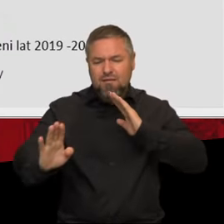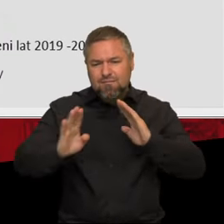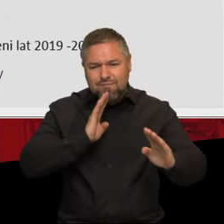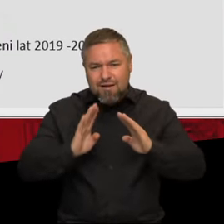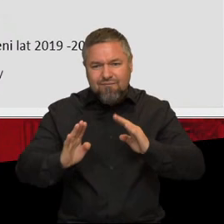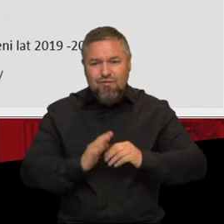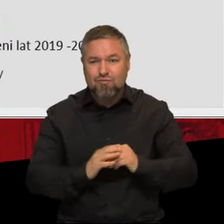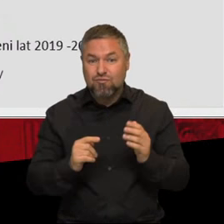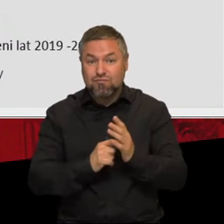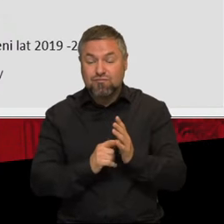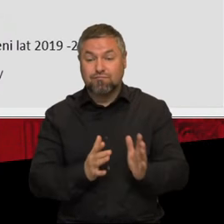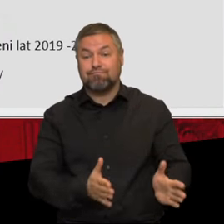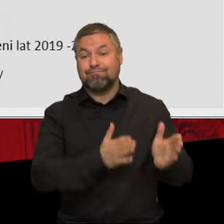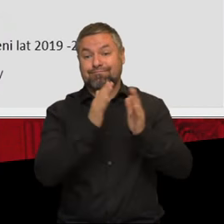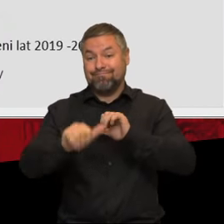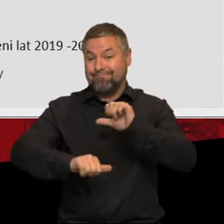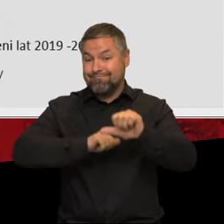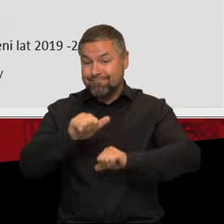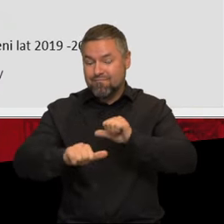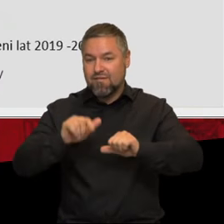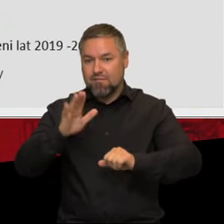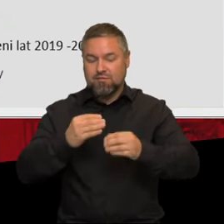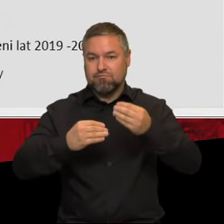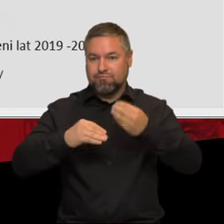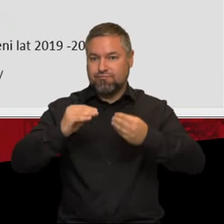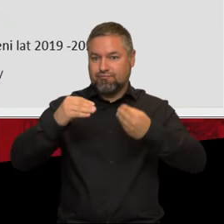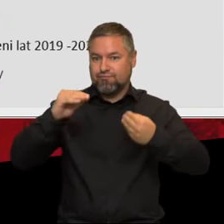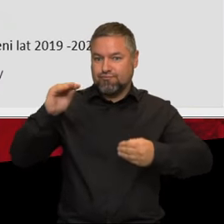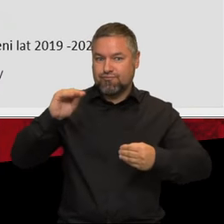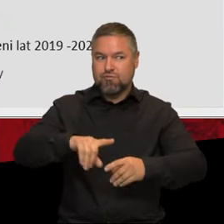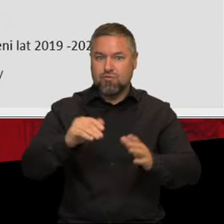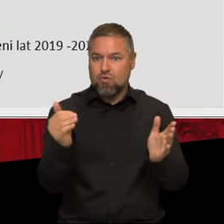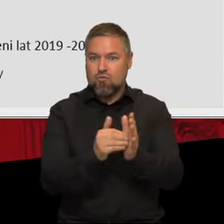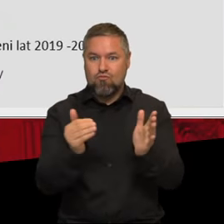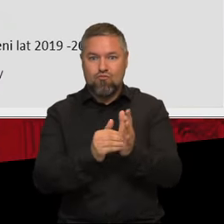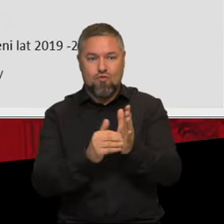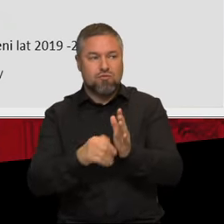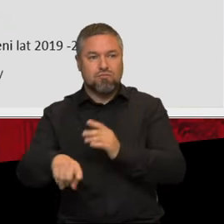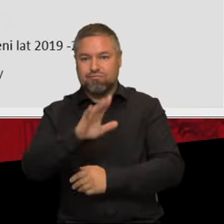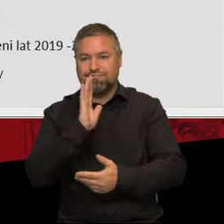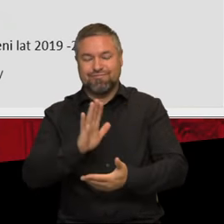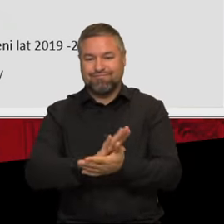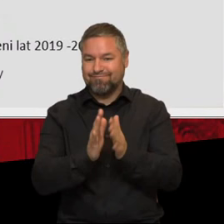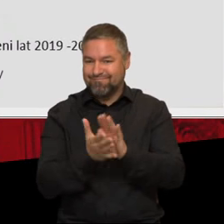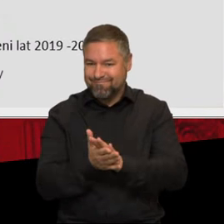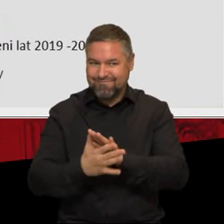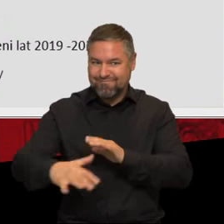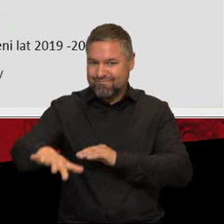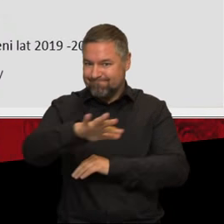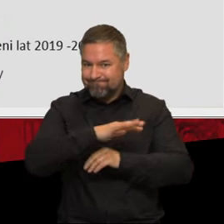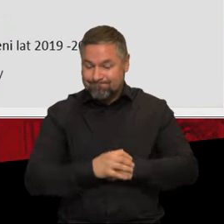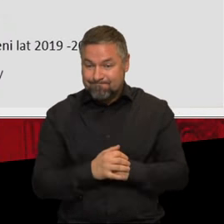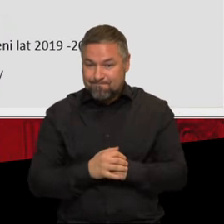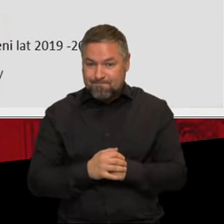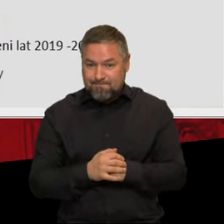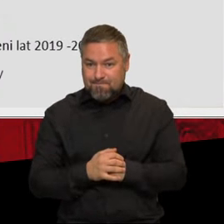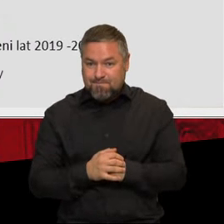prawdopodobnie w kolejnych latach będzie wzrastać jej zapotrzebowanie na rynku. I